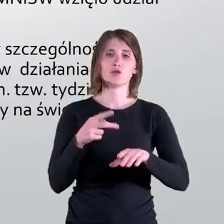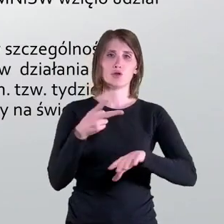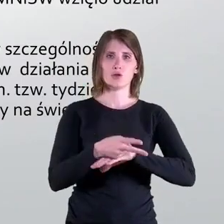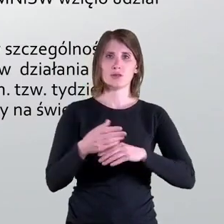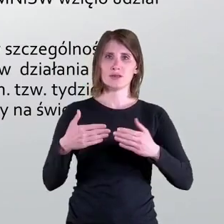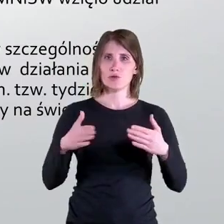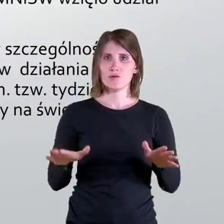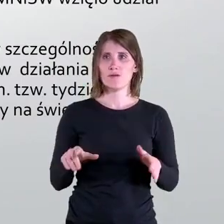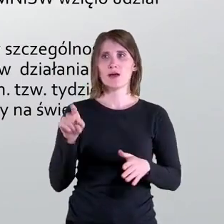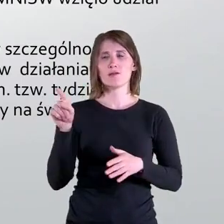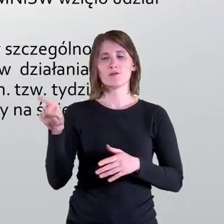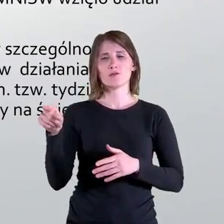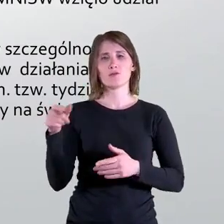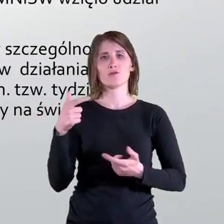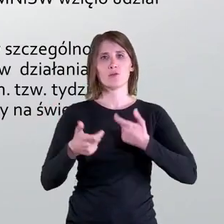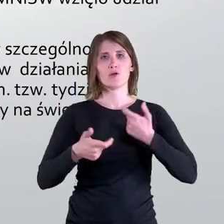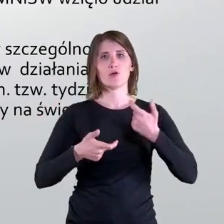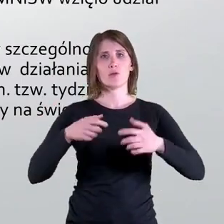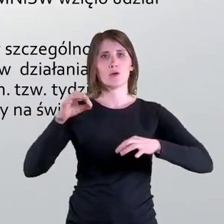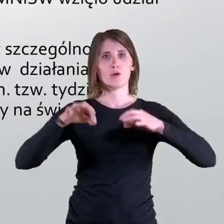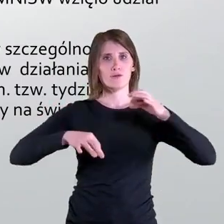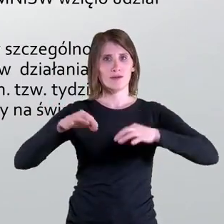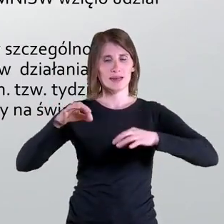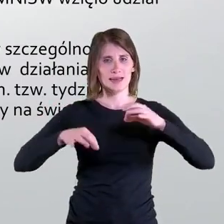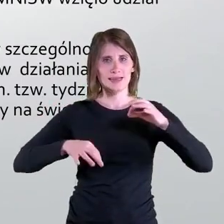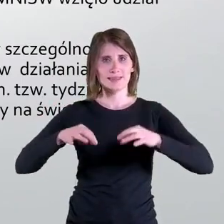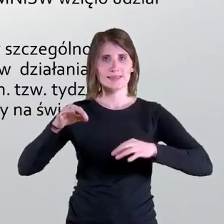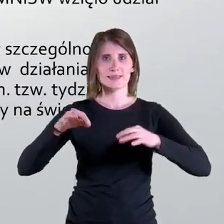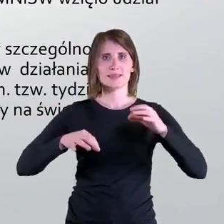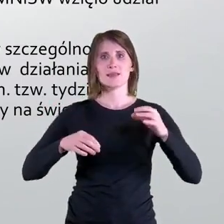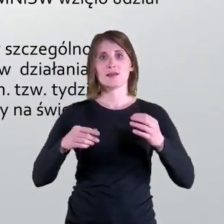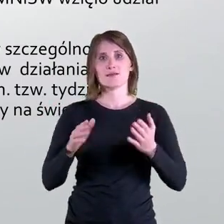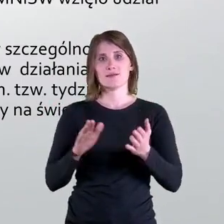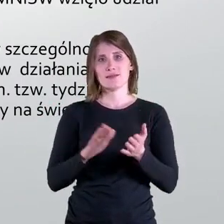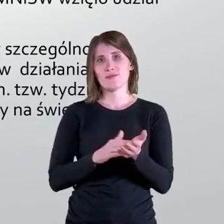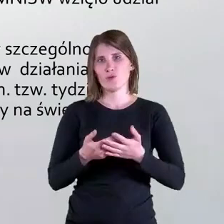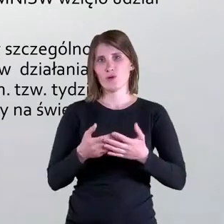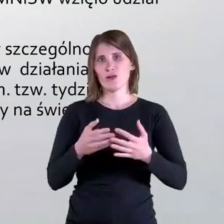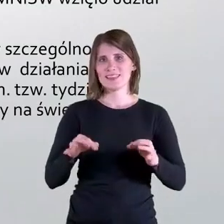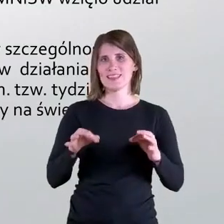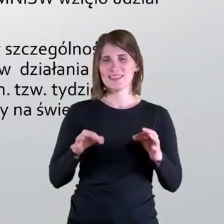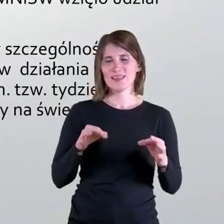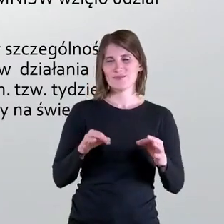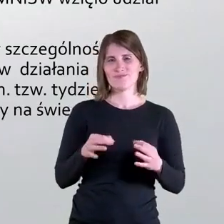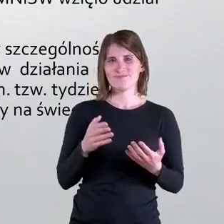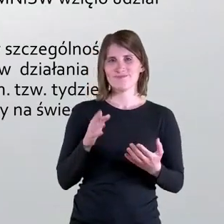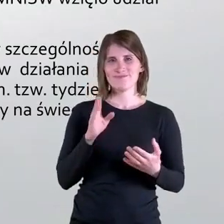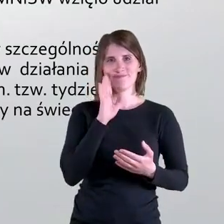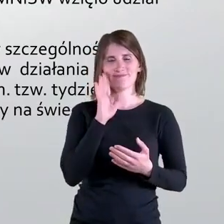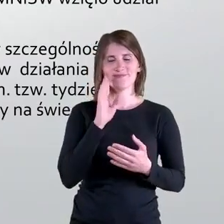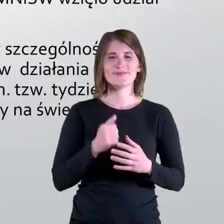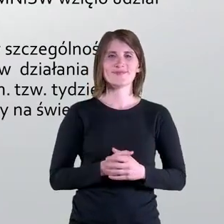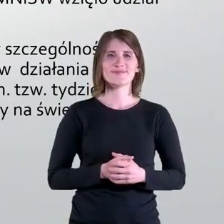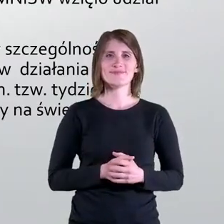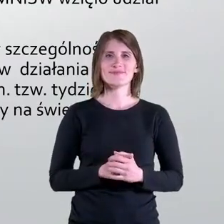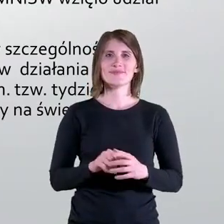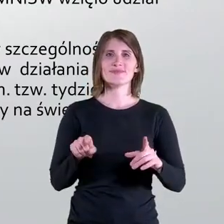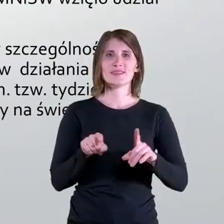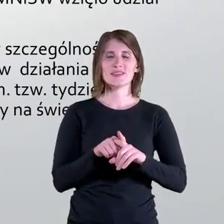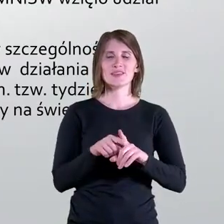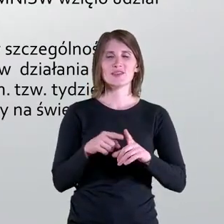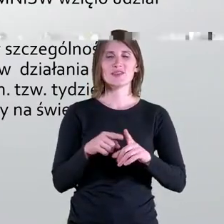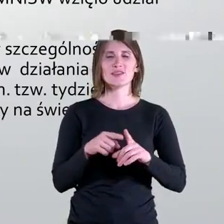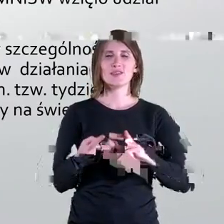prowadzą konferencję więc pokażemy brać dzisiaj udział na przykład sl4 Pro